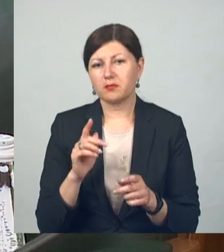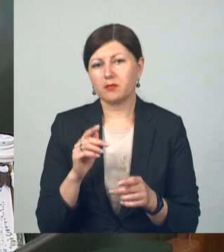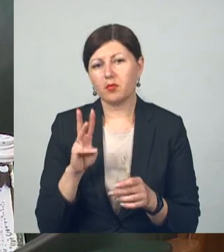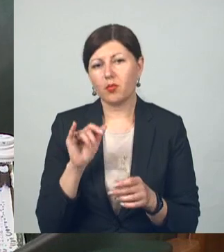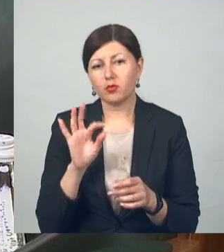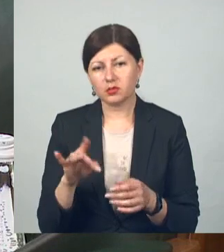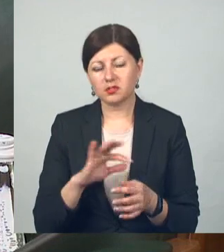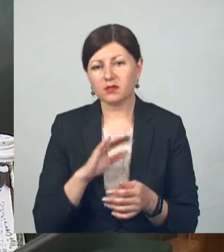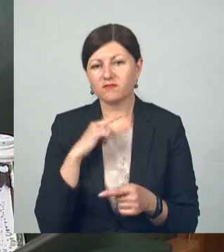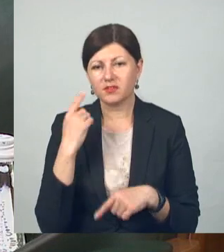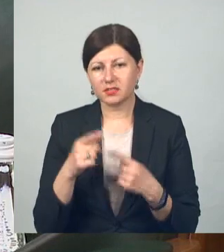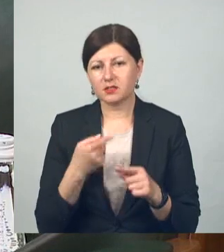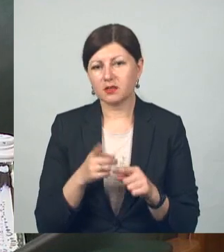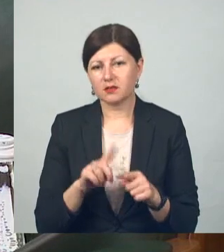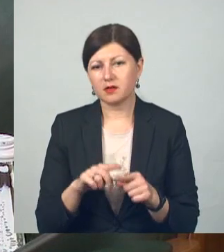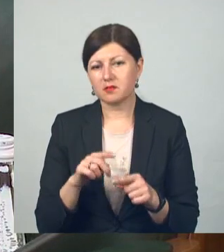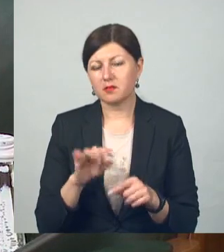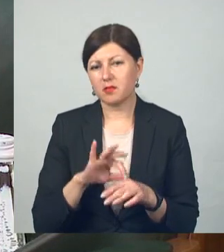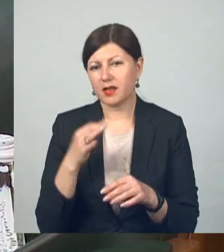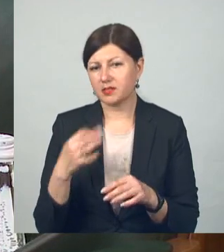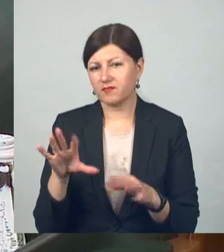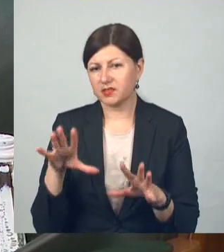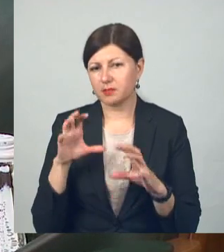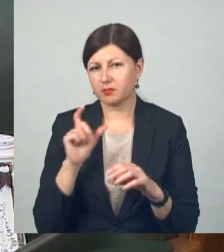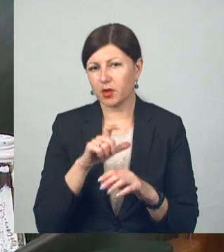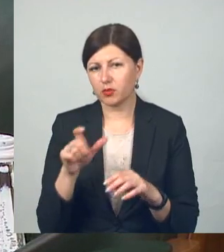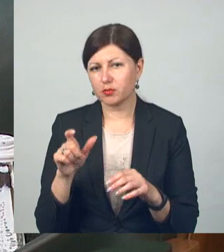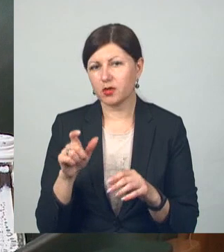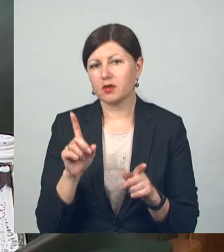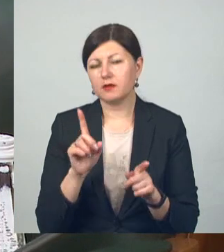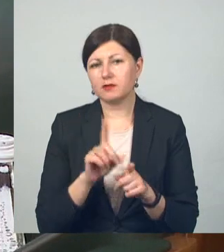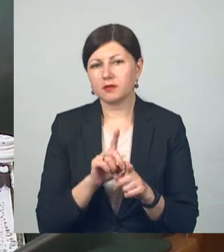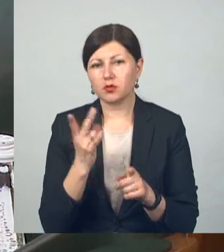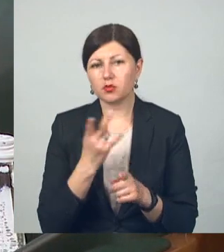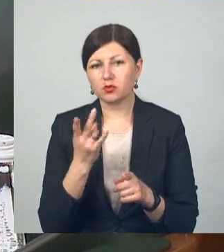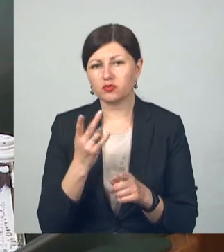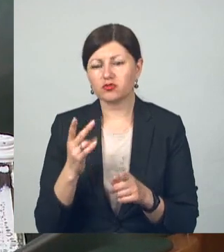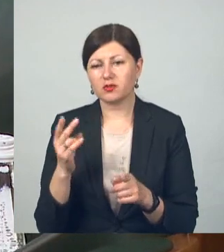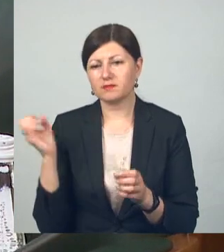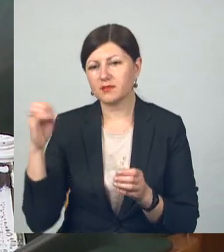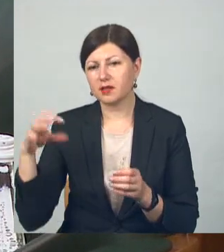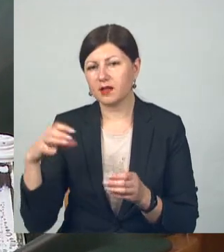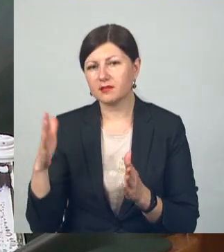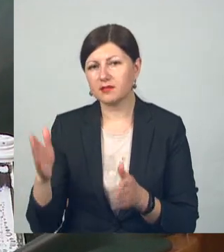Мусор, да, он всегда болезненно воспринимался людьми. И размещение контейнерных площадок. И любой вот